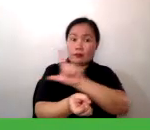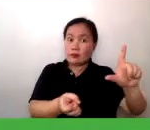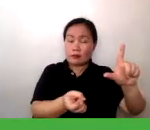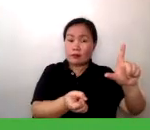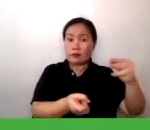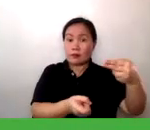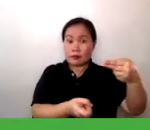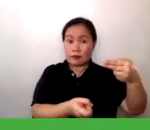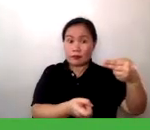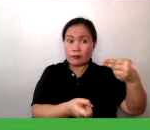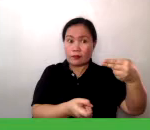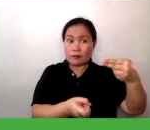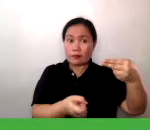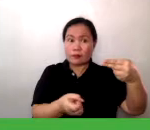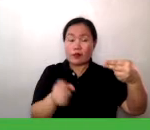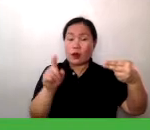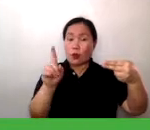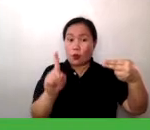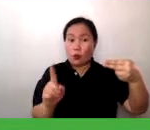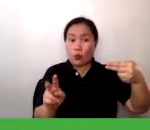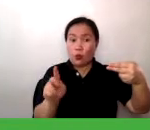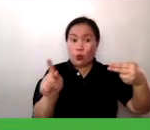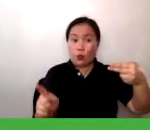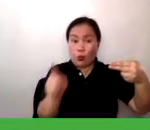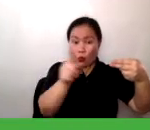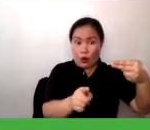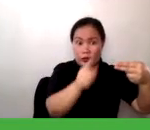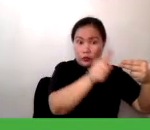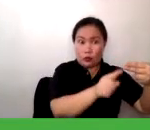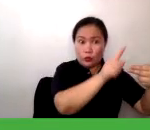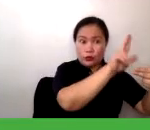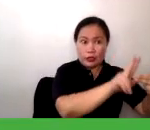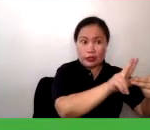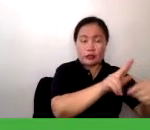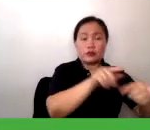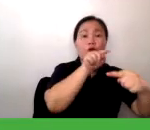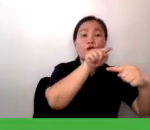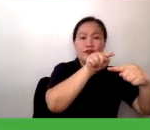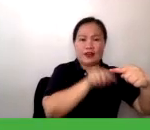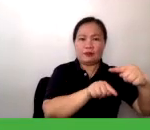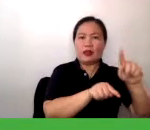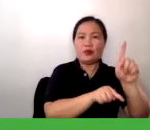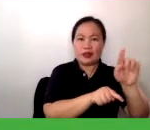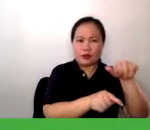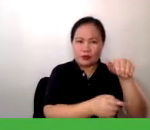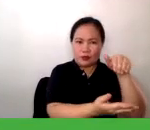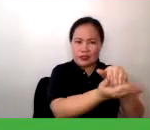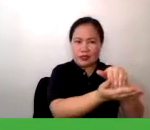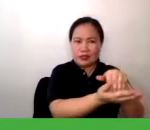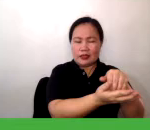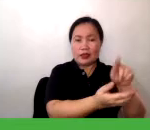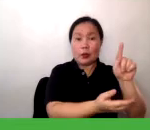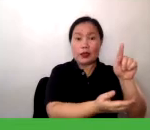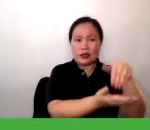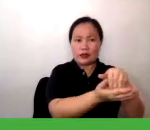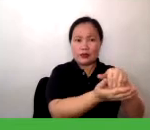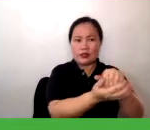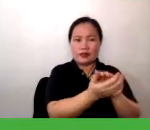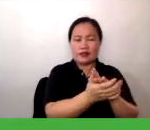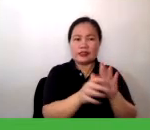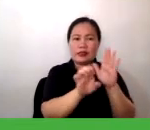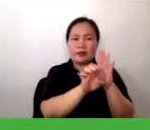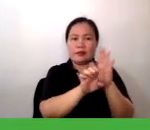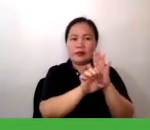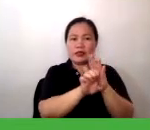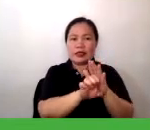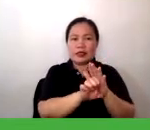to hecto pa-left. So, from deci, 1, 2, 3. So, tatlo. So, divide by 1,000. Okay?